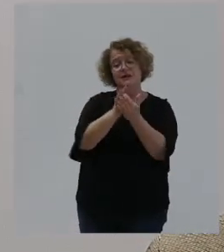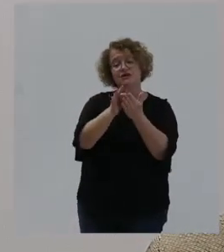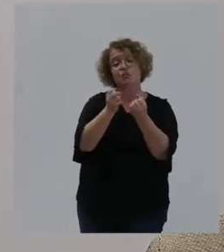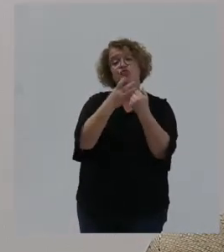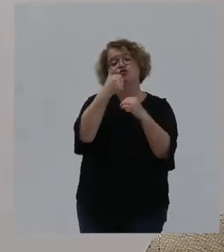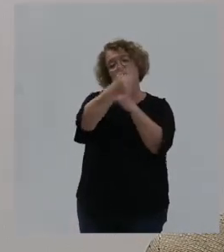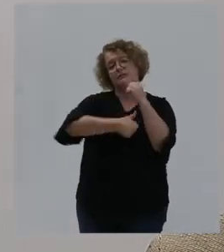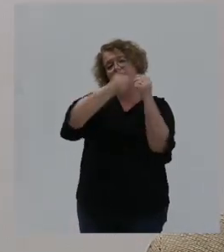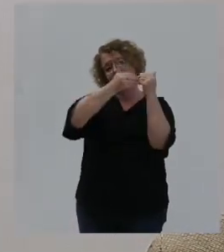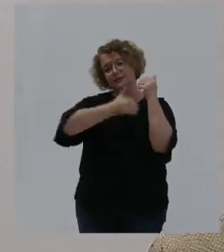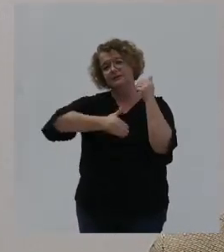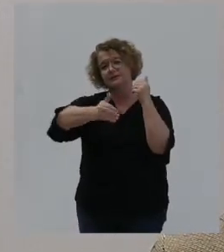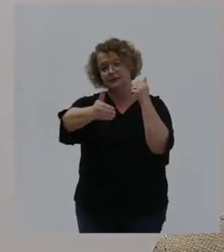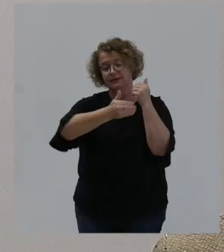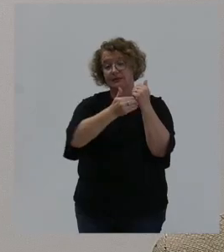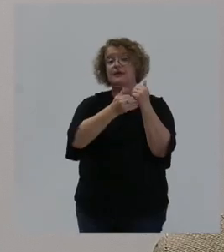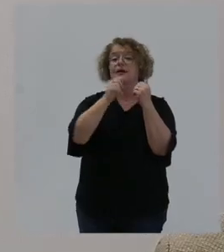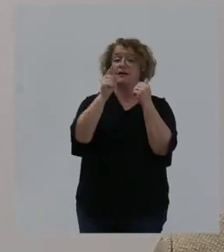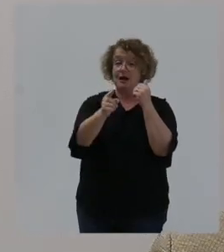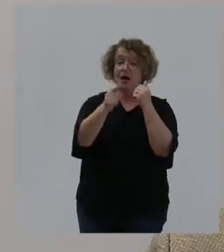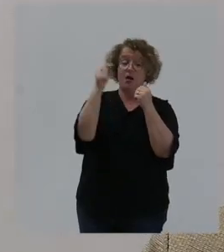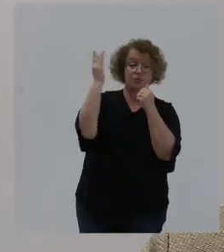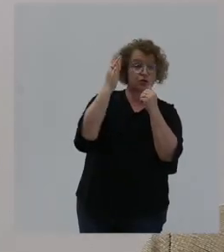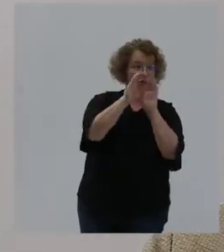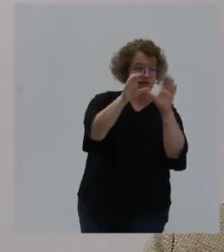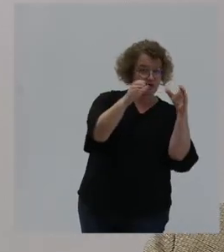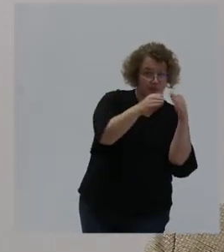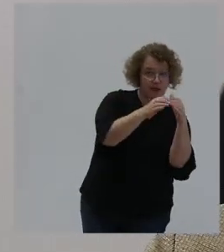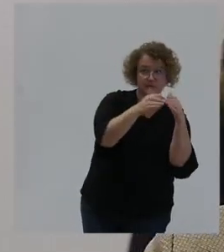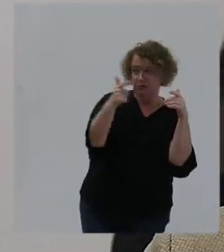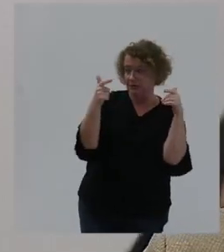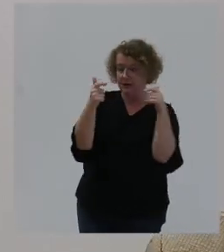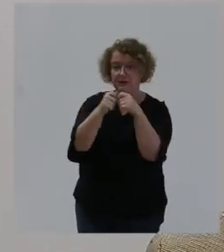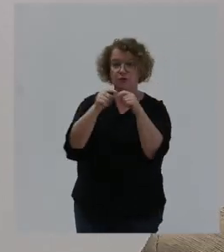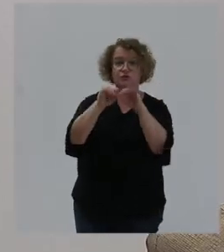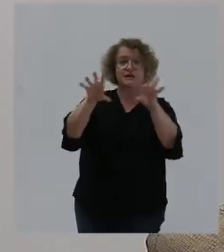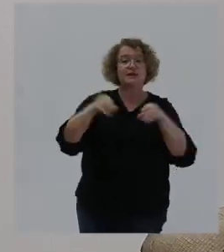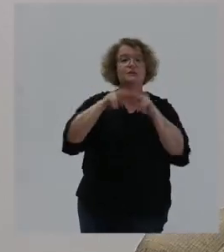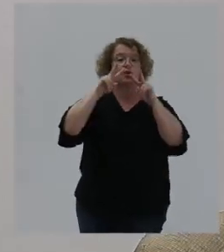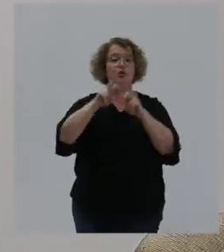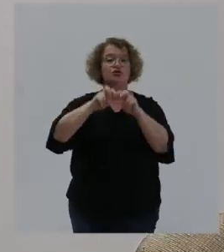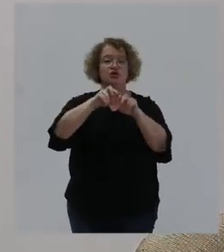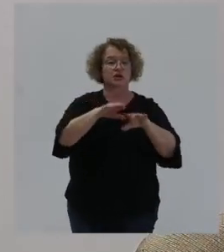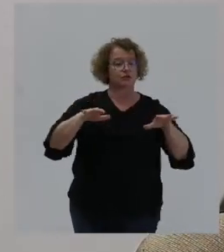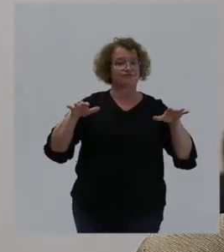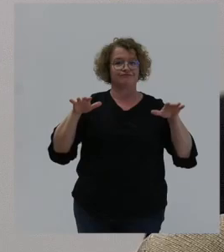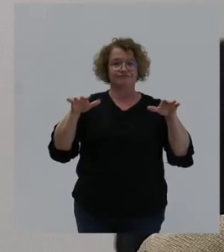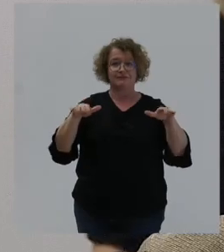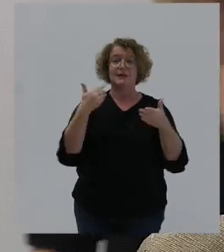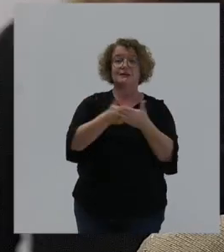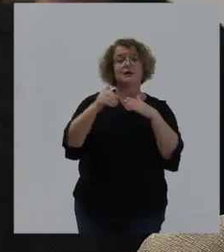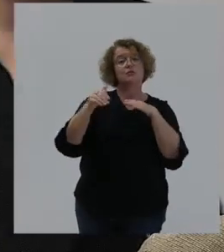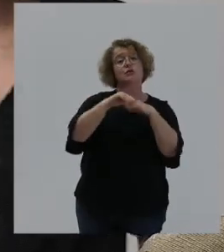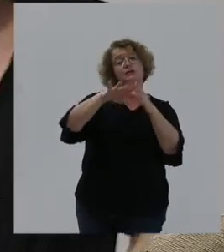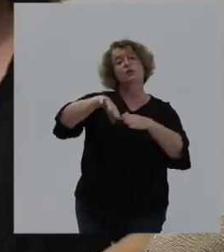pluriannuelle. Elle doit répondre au sous-encadrement en matière de formation et aux besoins des équipes de recherche. Cette politique de recrutement doit